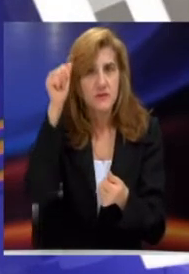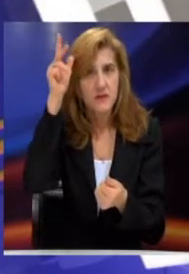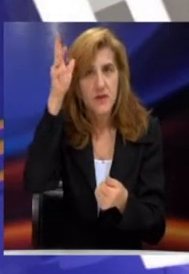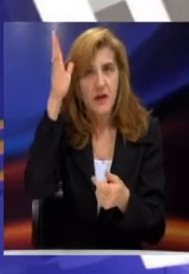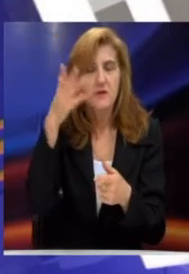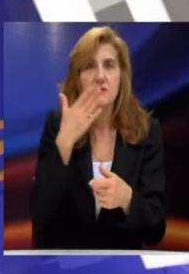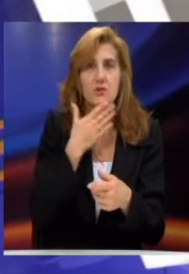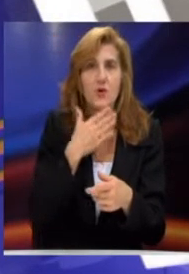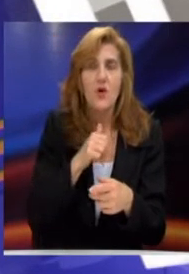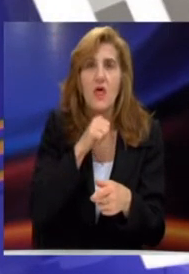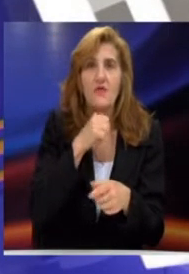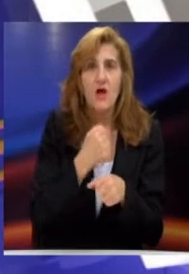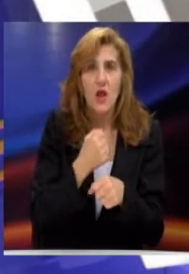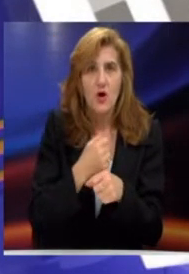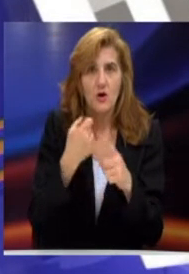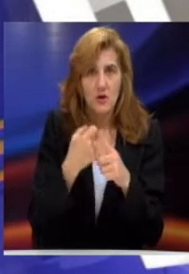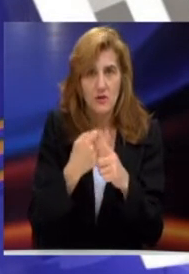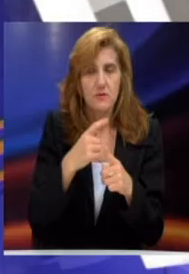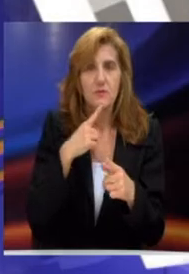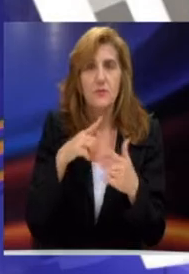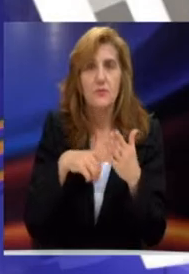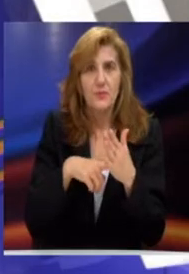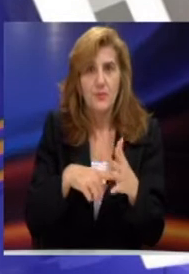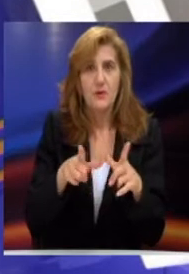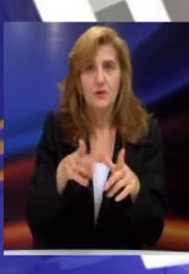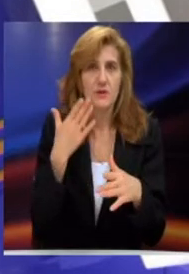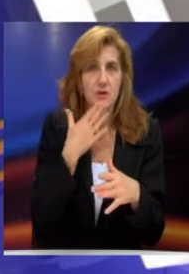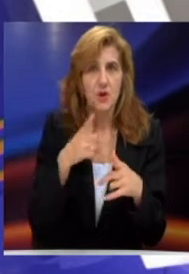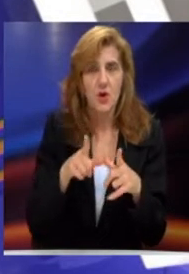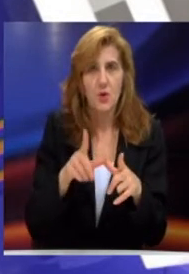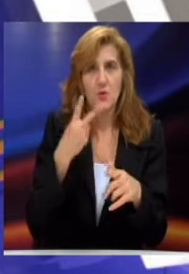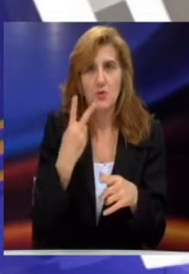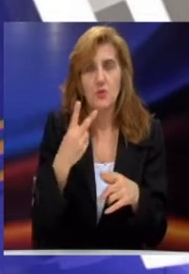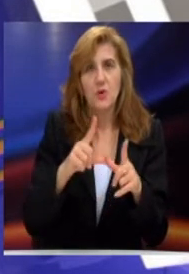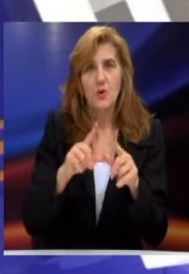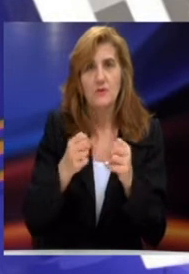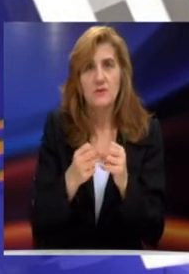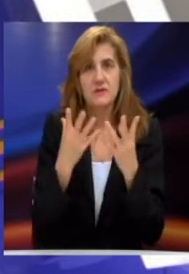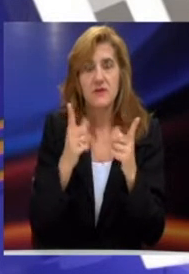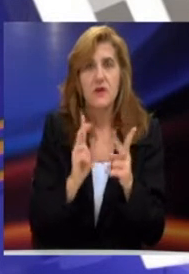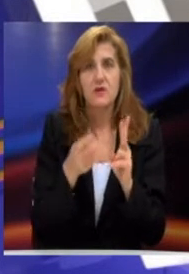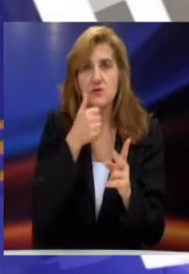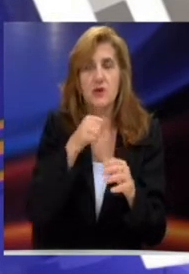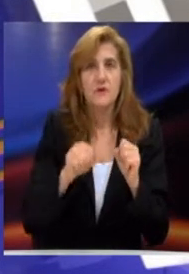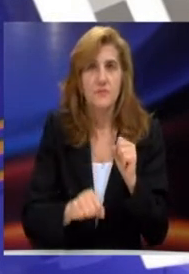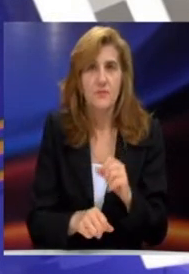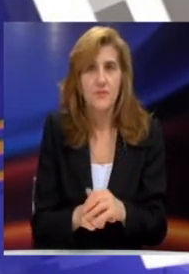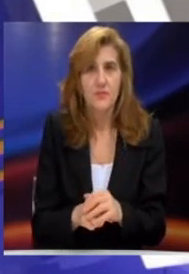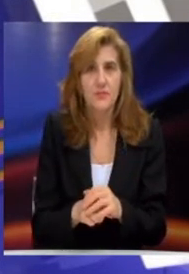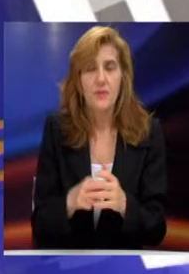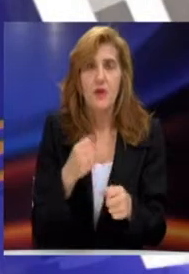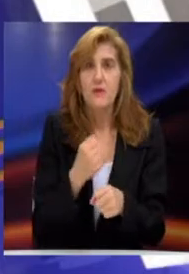razreda osnovne škole Ivan Goran Kovačić da se prikažu svojim vršnjacima iz škole u drugom svetlu i da pokažu šta najbolje umeju da